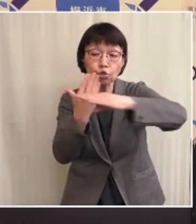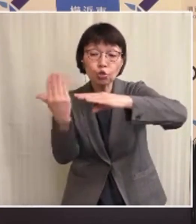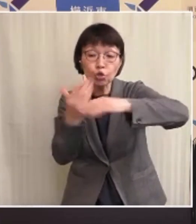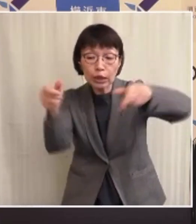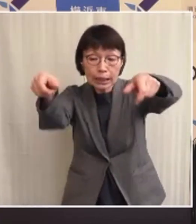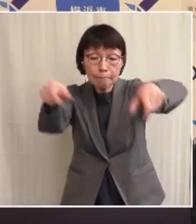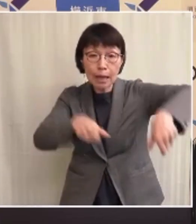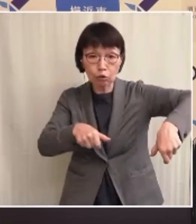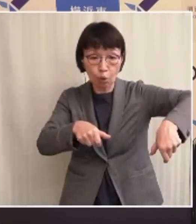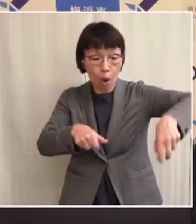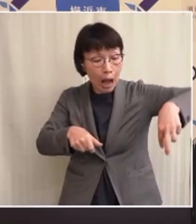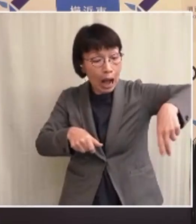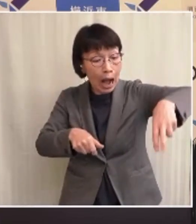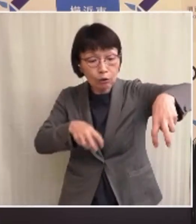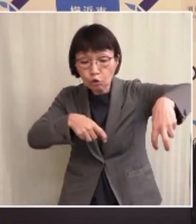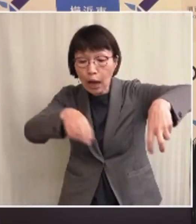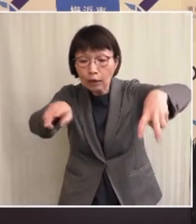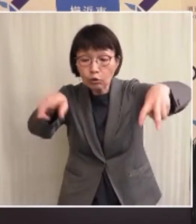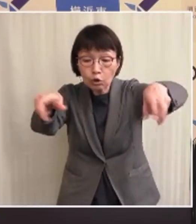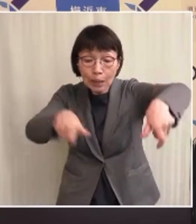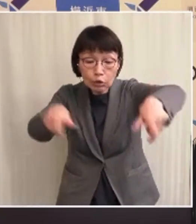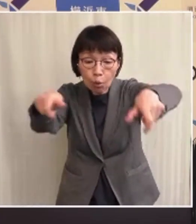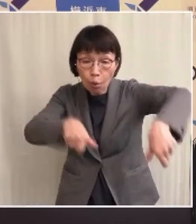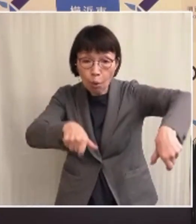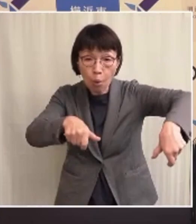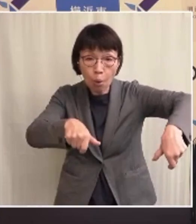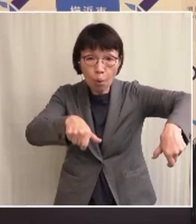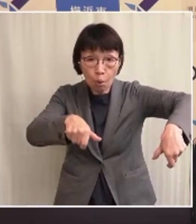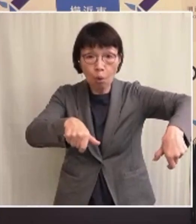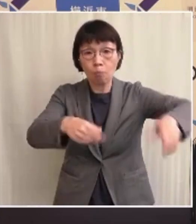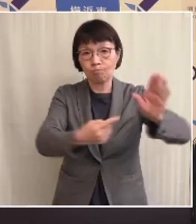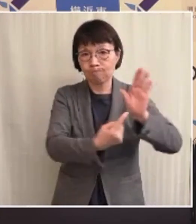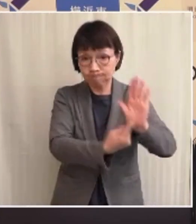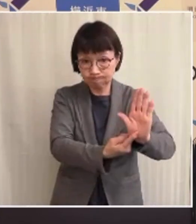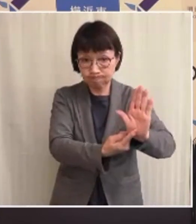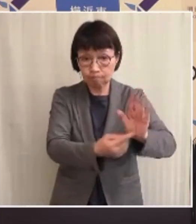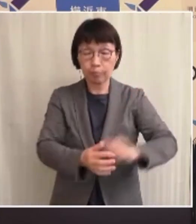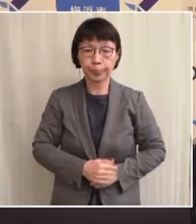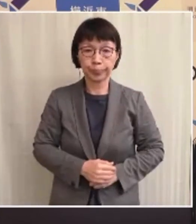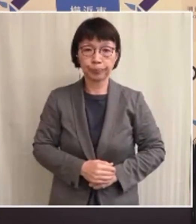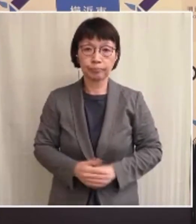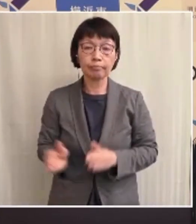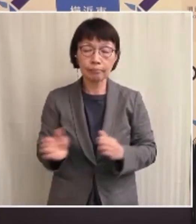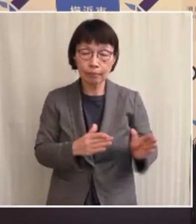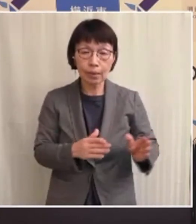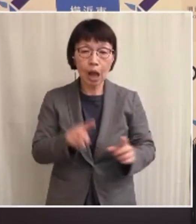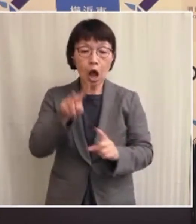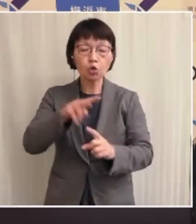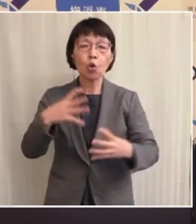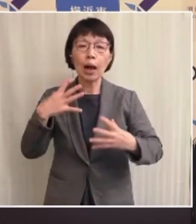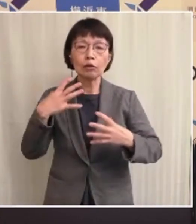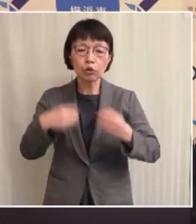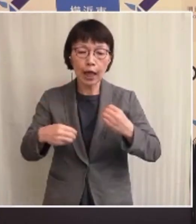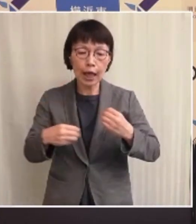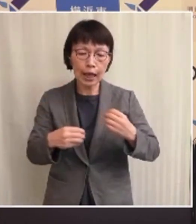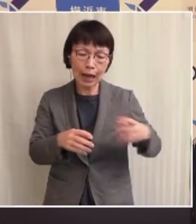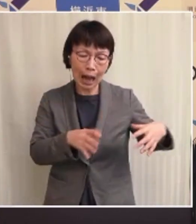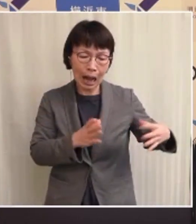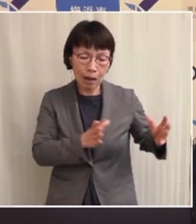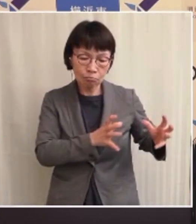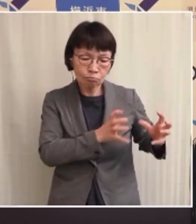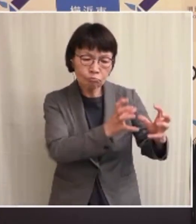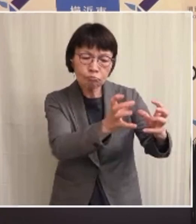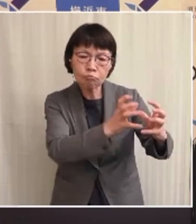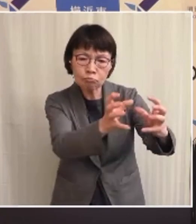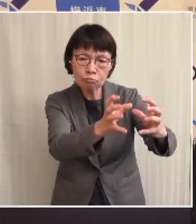を新たに明示する、それから、小学生の通行が多い横断歩道なんかに関しては